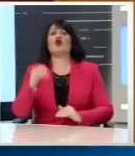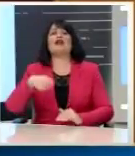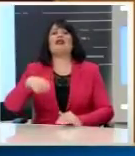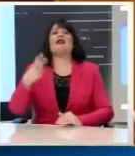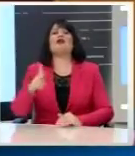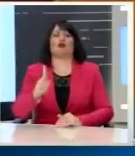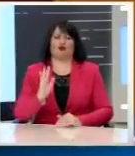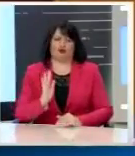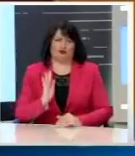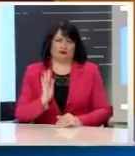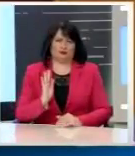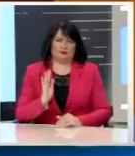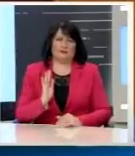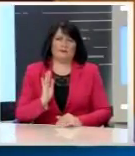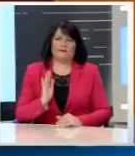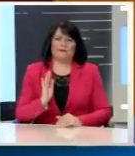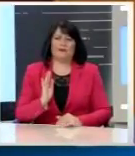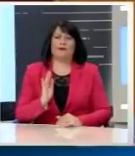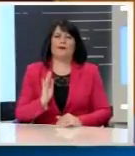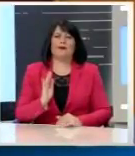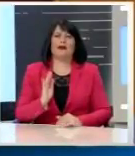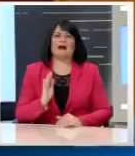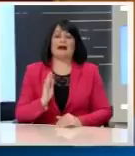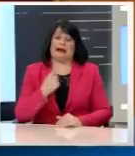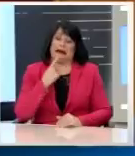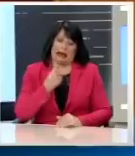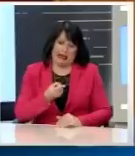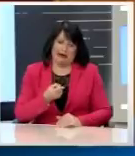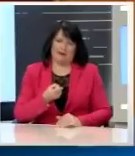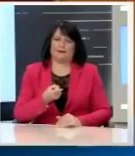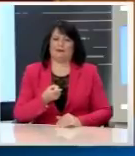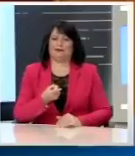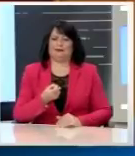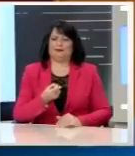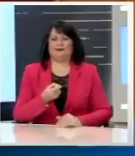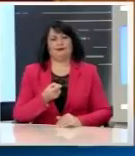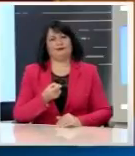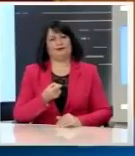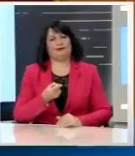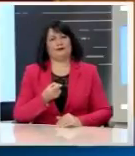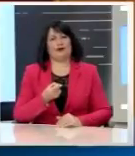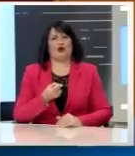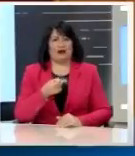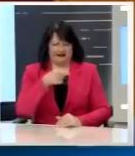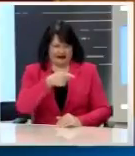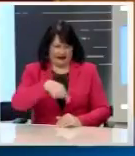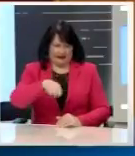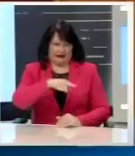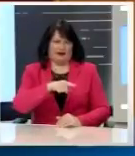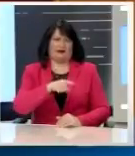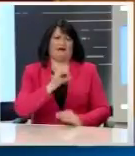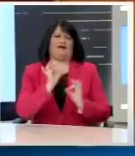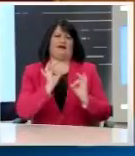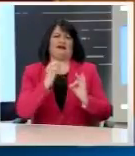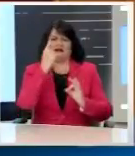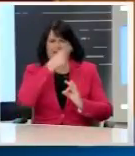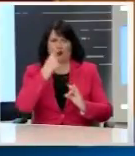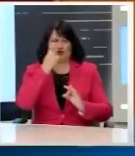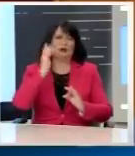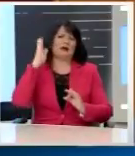σας. Για τους υποτιθέμενους φυσικούς αυτουργούς, οι υποθέσεις μπήκαν στο